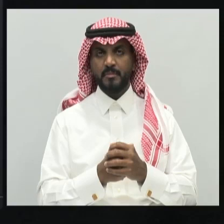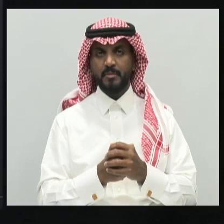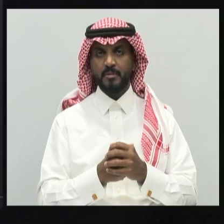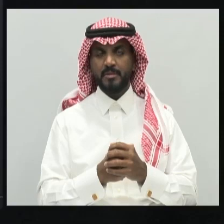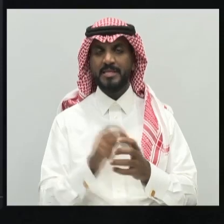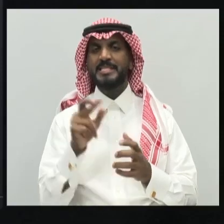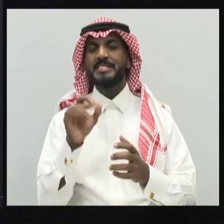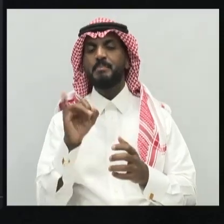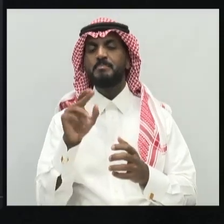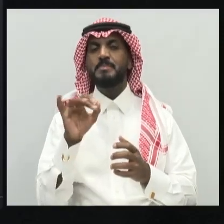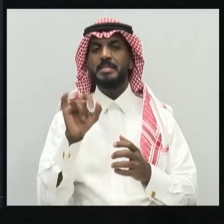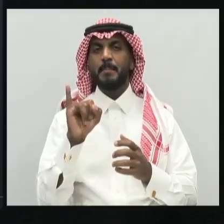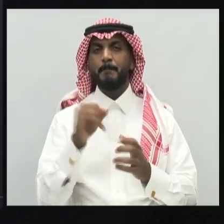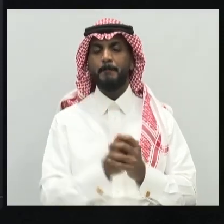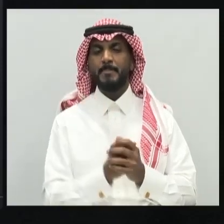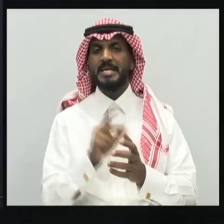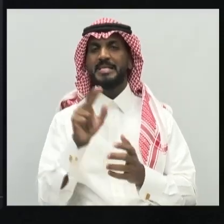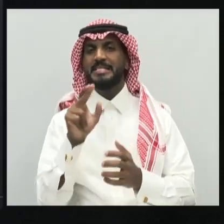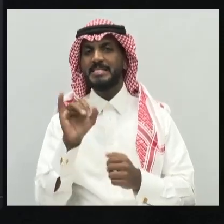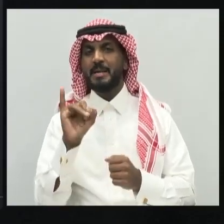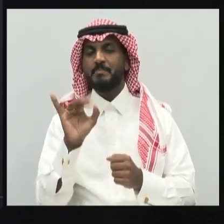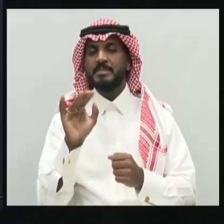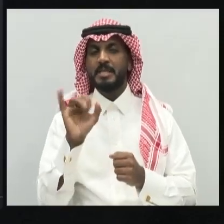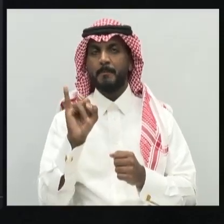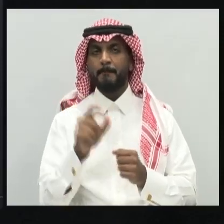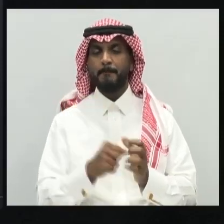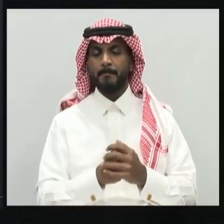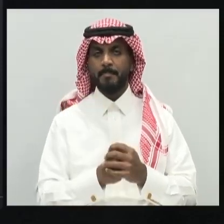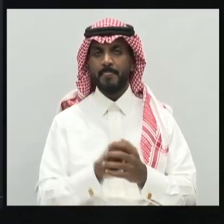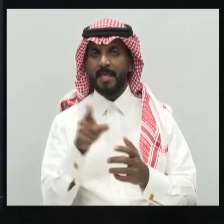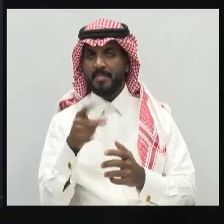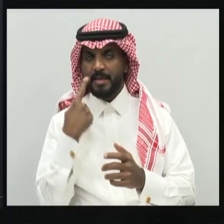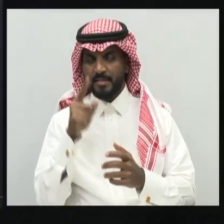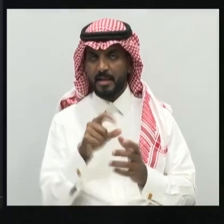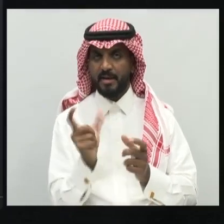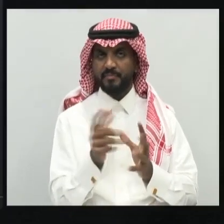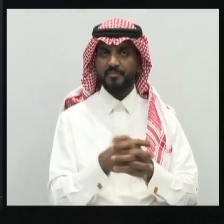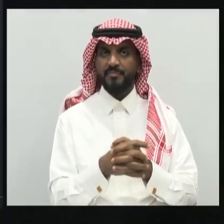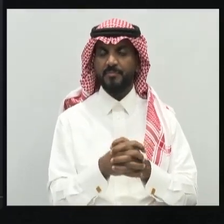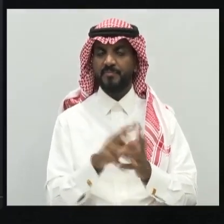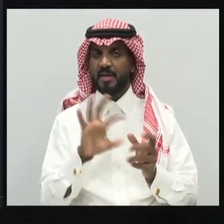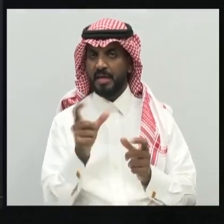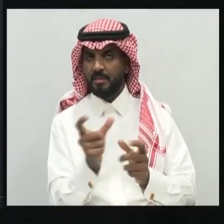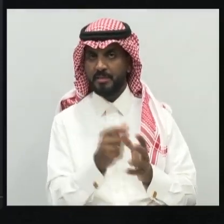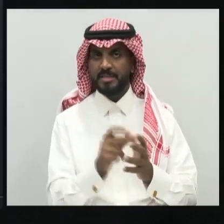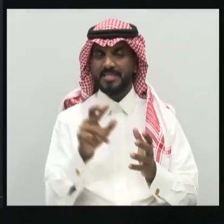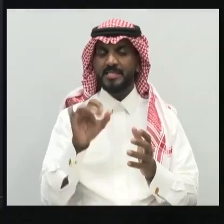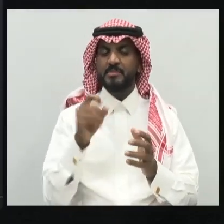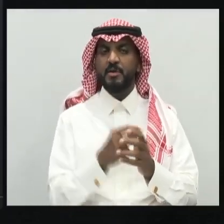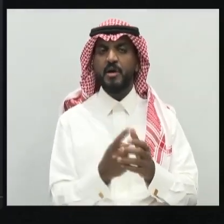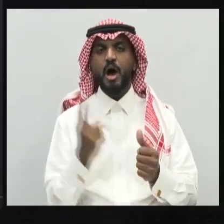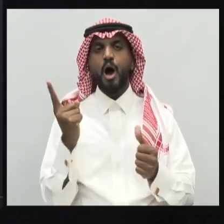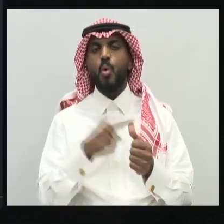زمزم زمزم شاهدنا هذا الحرف في كلمه زمزم في اول